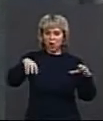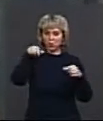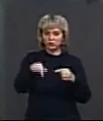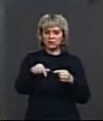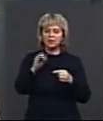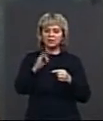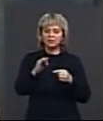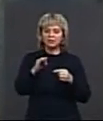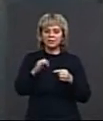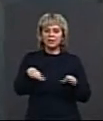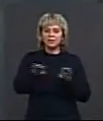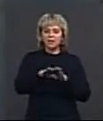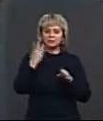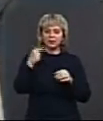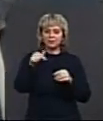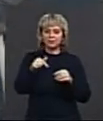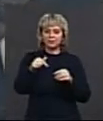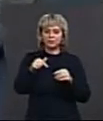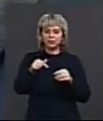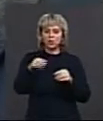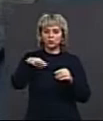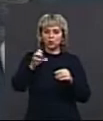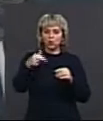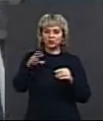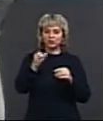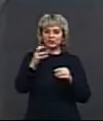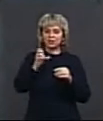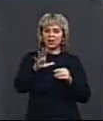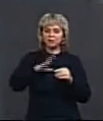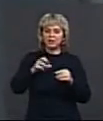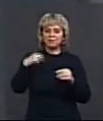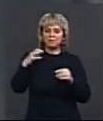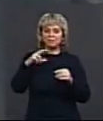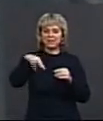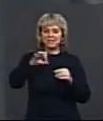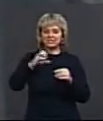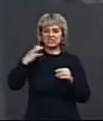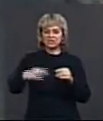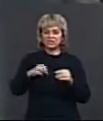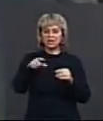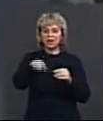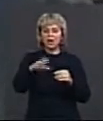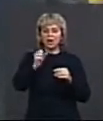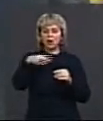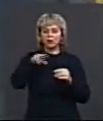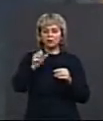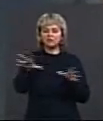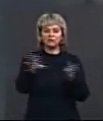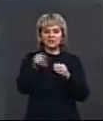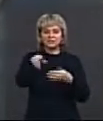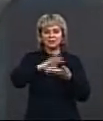И тогда у Трошева был пресс-секретарь Геннадий Алехин, да, и вот мы с